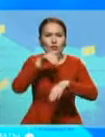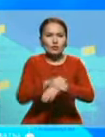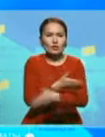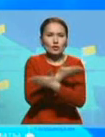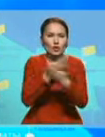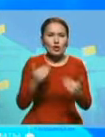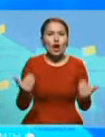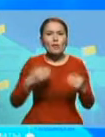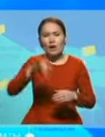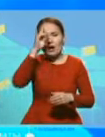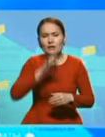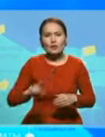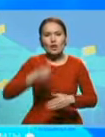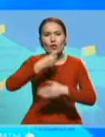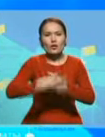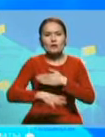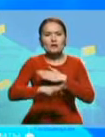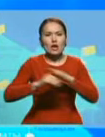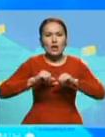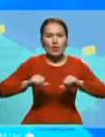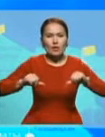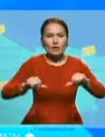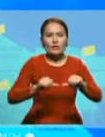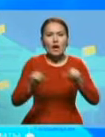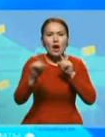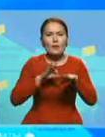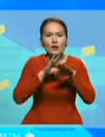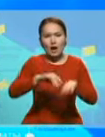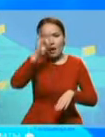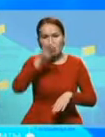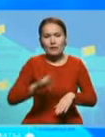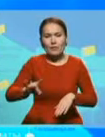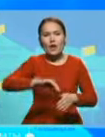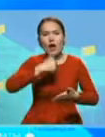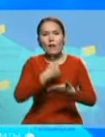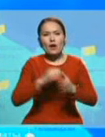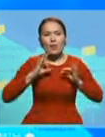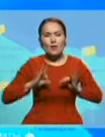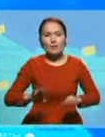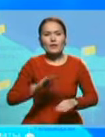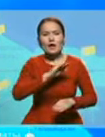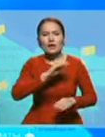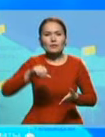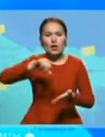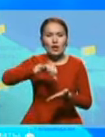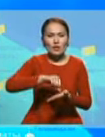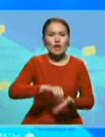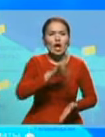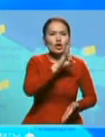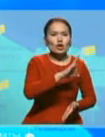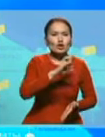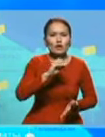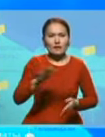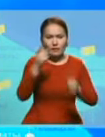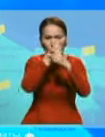Бұл туралы бүгін Қазақстан Республикасы орталық сайлау комиссиясында өткен брифингте Қазақстан Республикасының бас прокуратурасының ресми өкілі Нұрдәулет